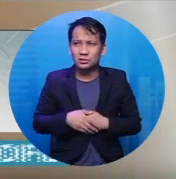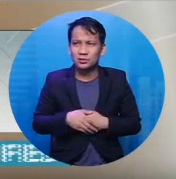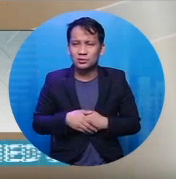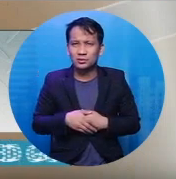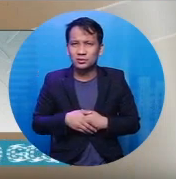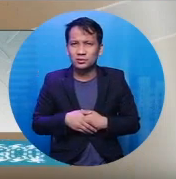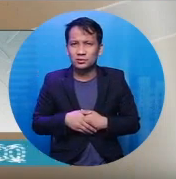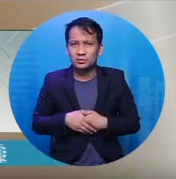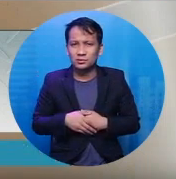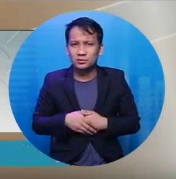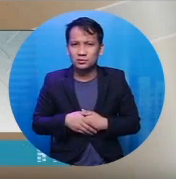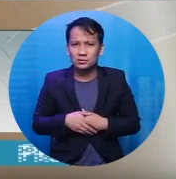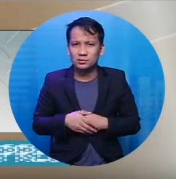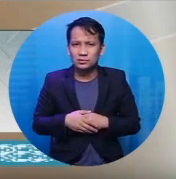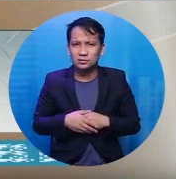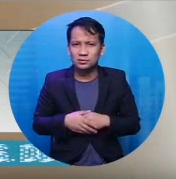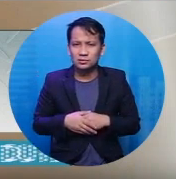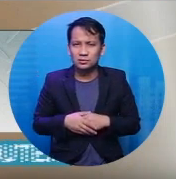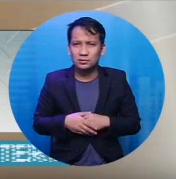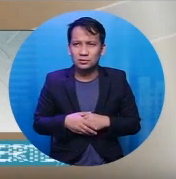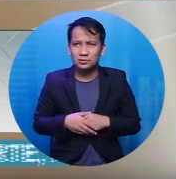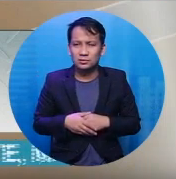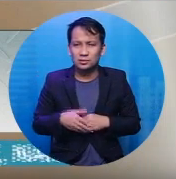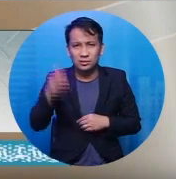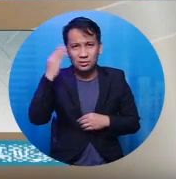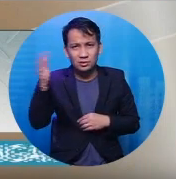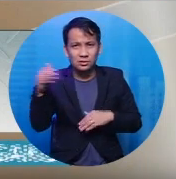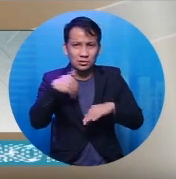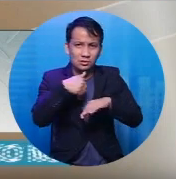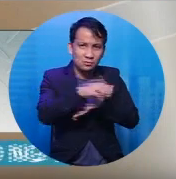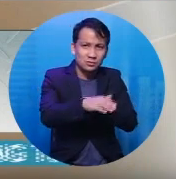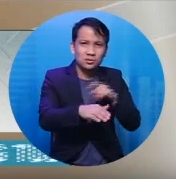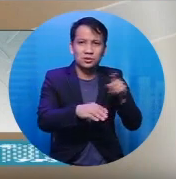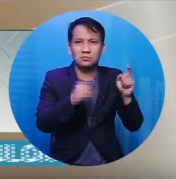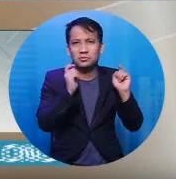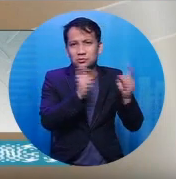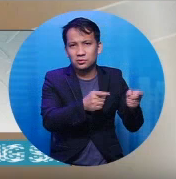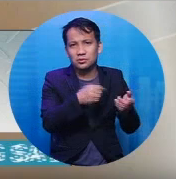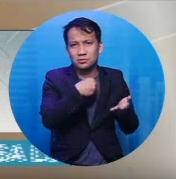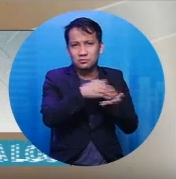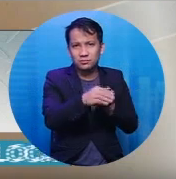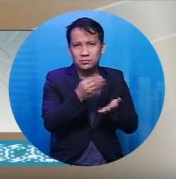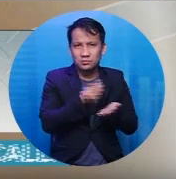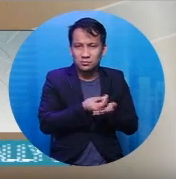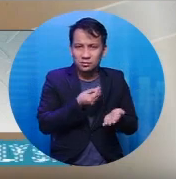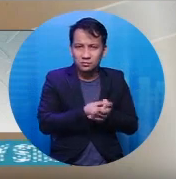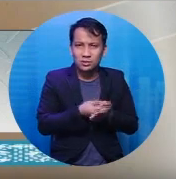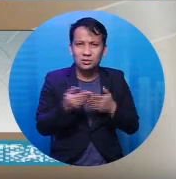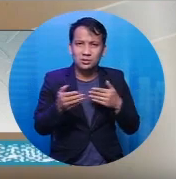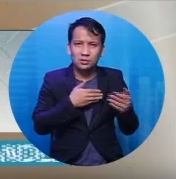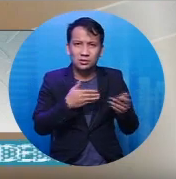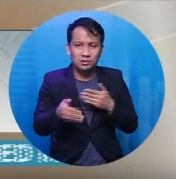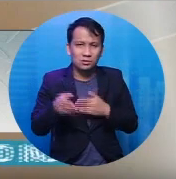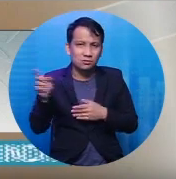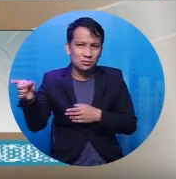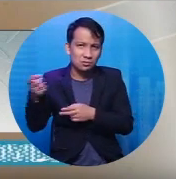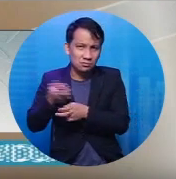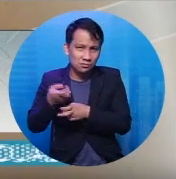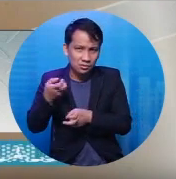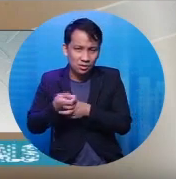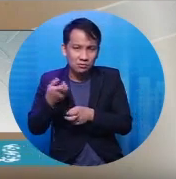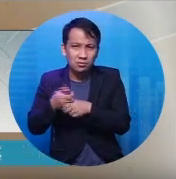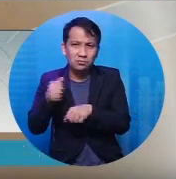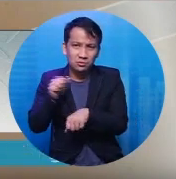binigyan siya ng regalo, idol. Hindi, kasi nabanggit mo pera, motor. So, kumbaga ma'am, pinaghihirapan mo yung pera